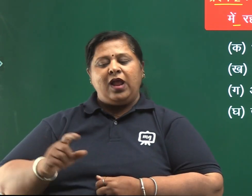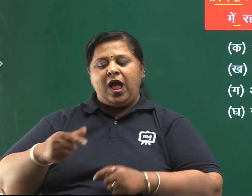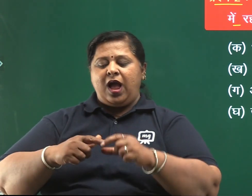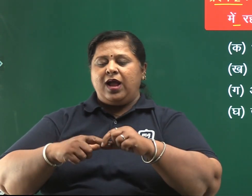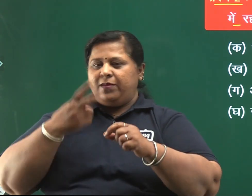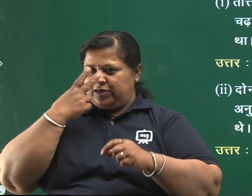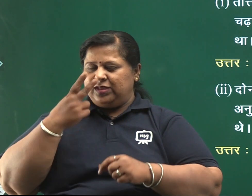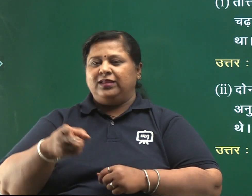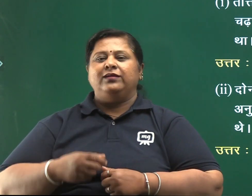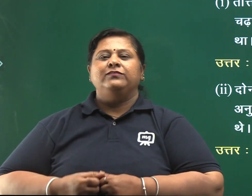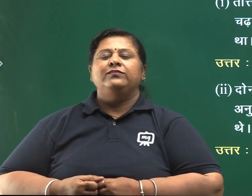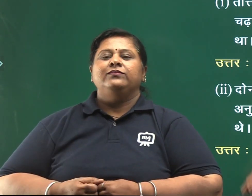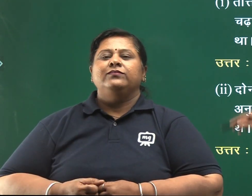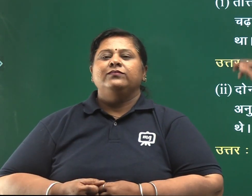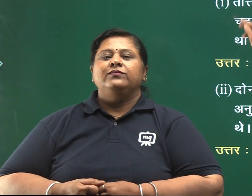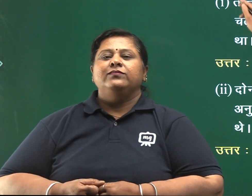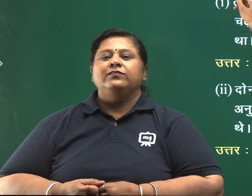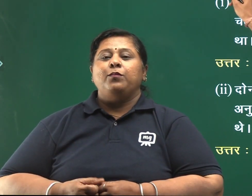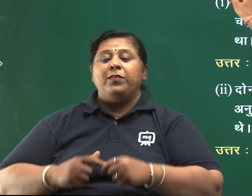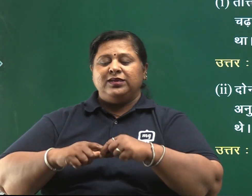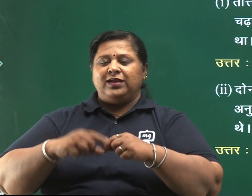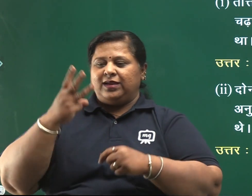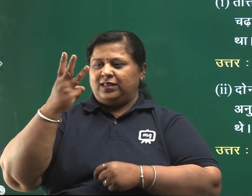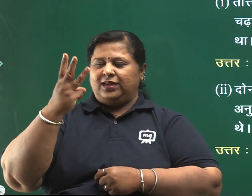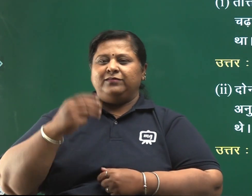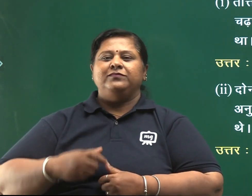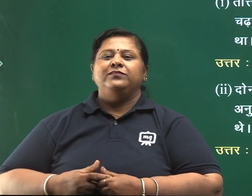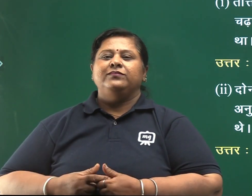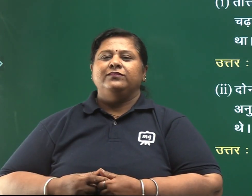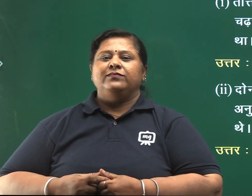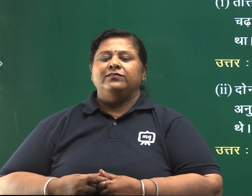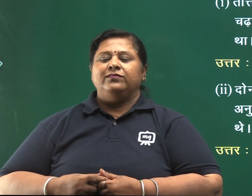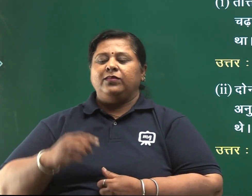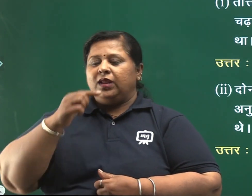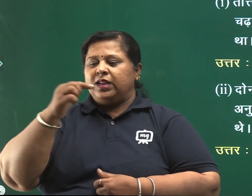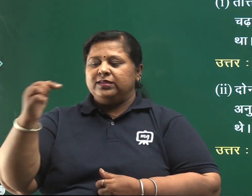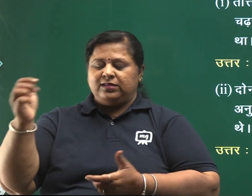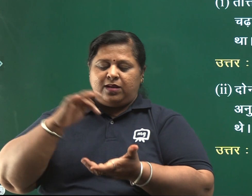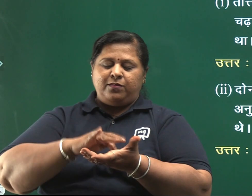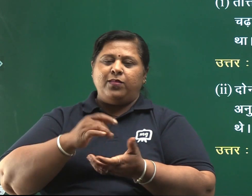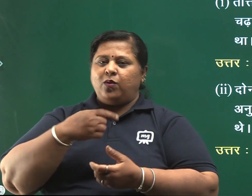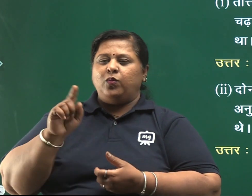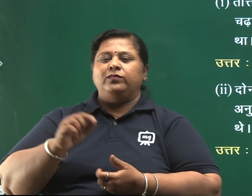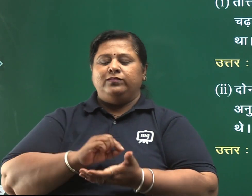आगे का प्रश्न देखते हैं। प्रश्न संख्या 3, रिक्त स्थान भरो।